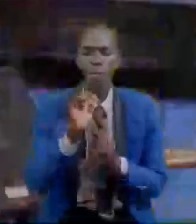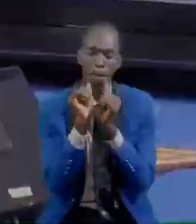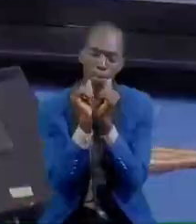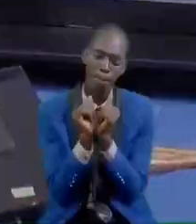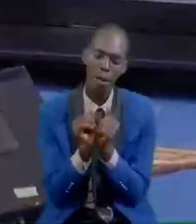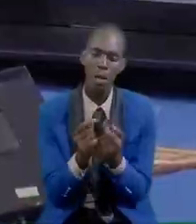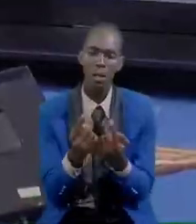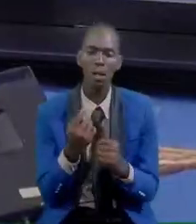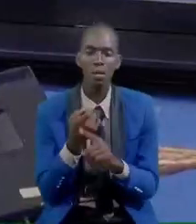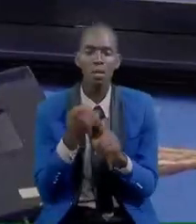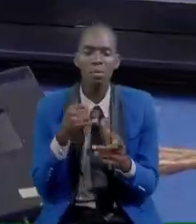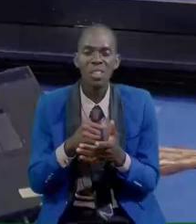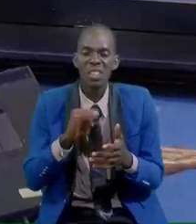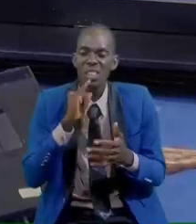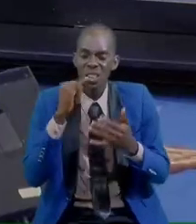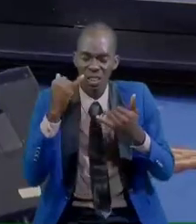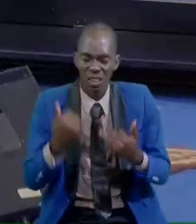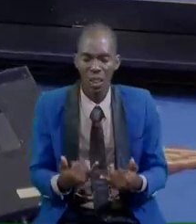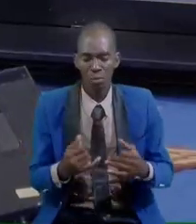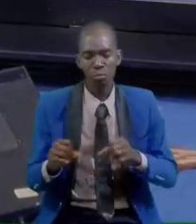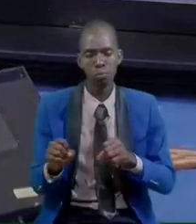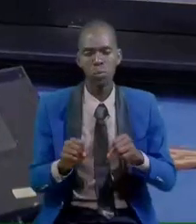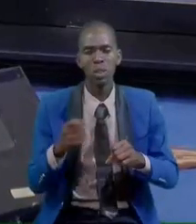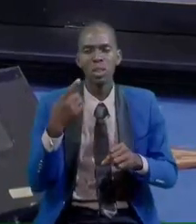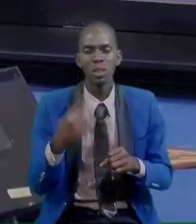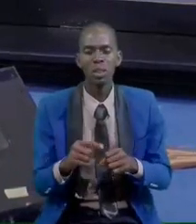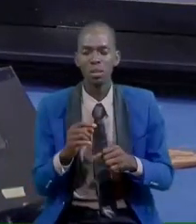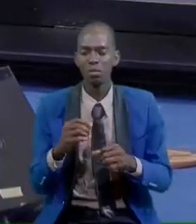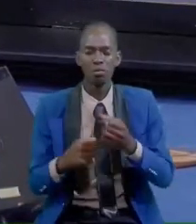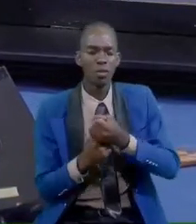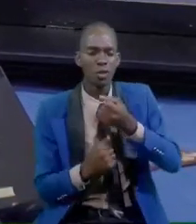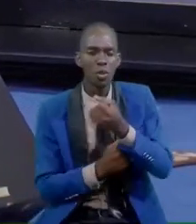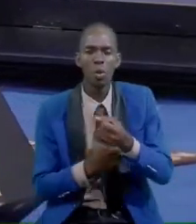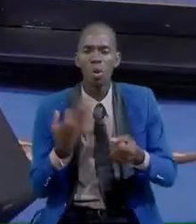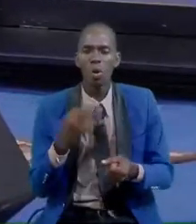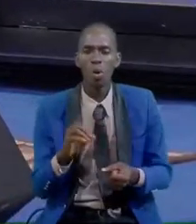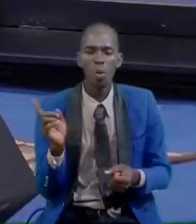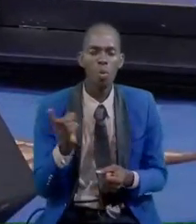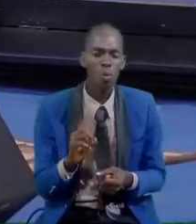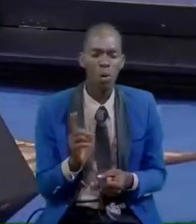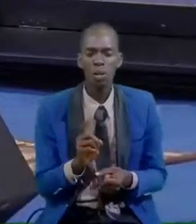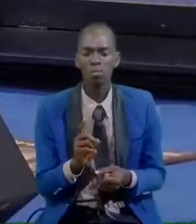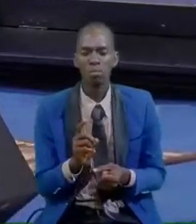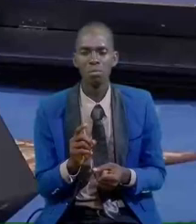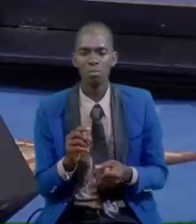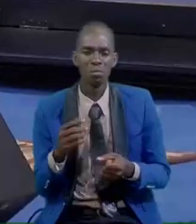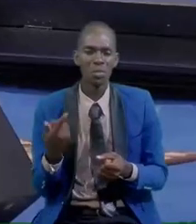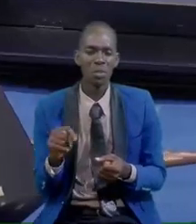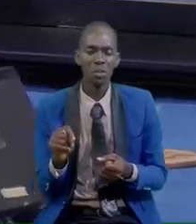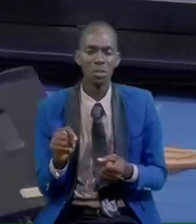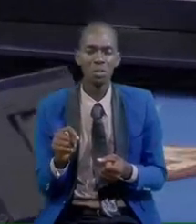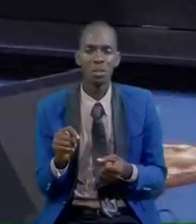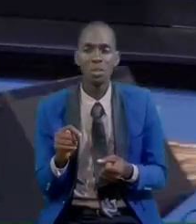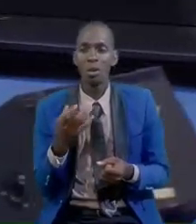ton lien est déjà ébranlé. Le fondement d'où vient la malédiction est déjà ébranlé. Le